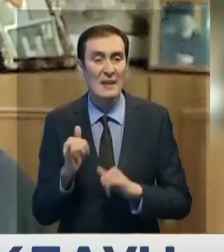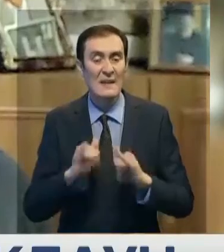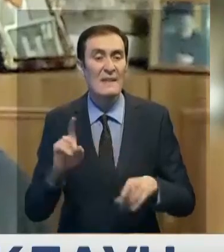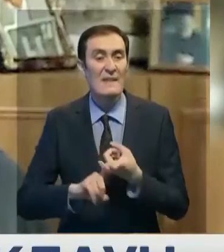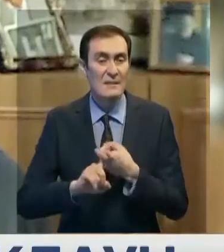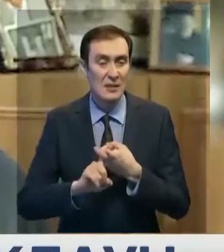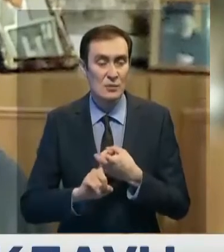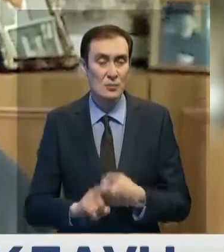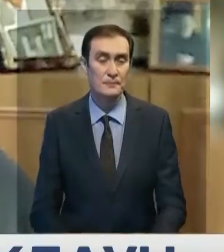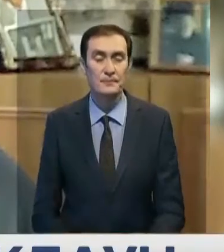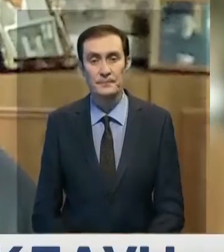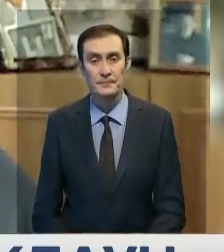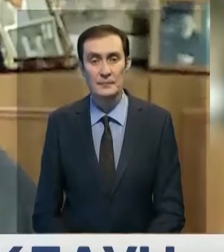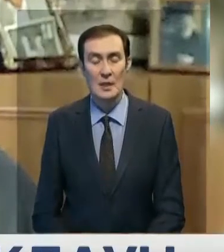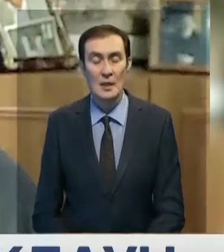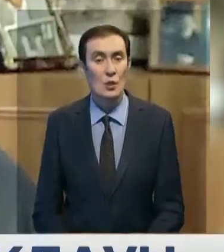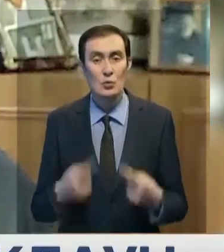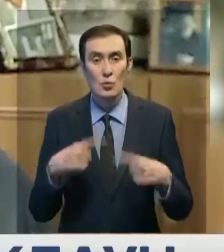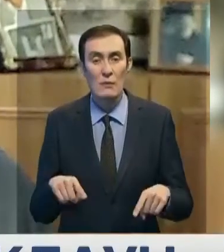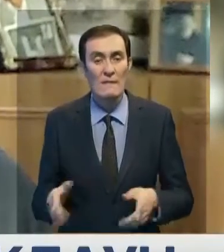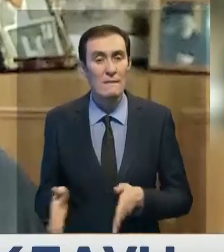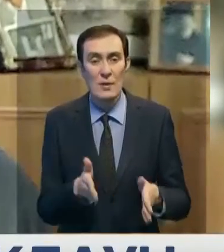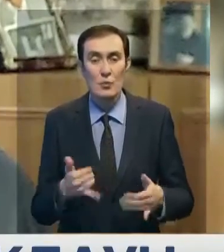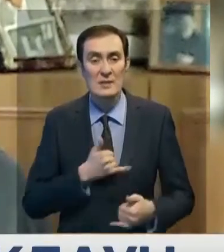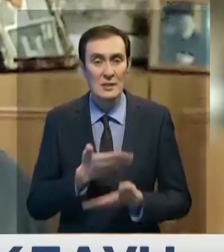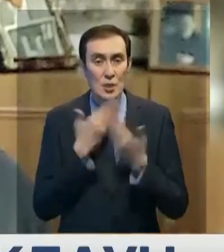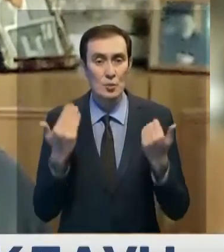это вакцинация. Другого способа у нас нет.